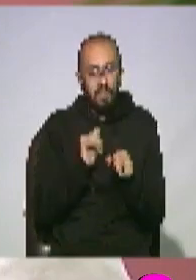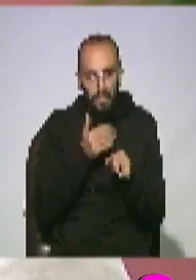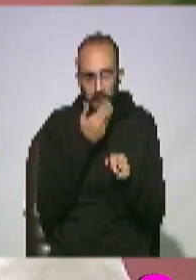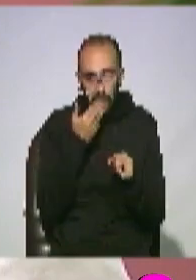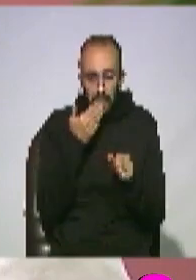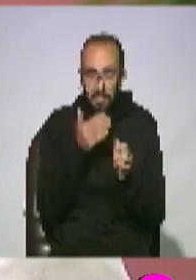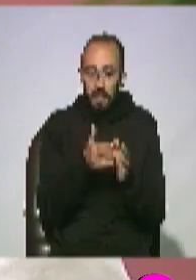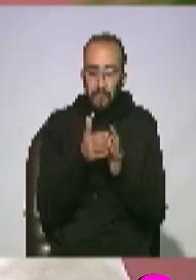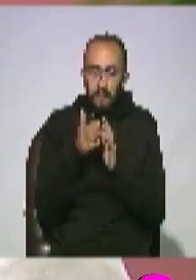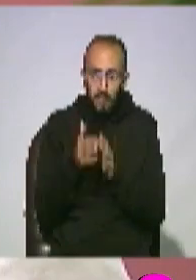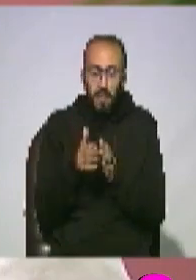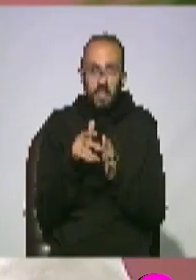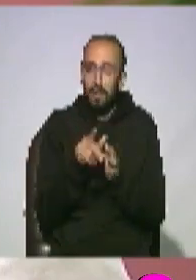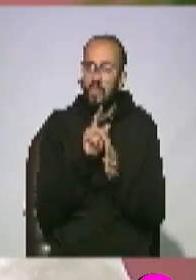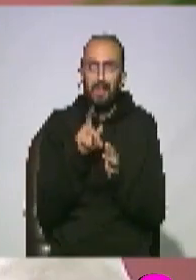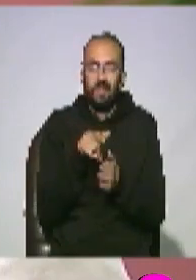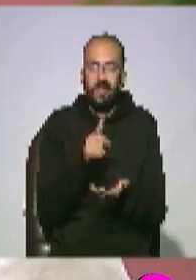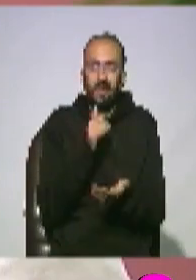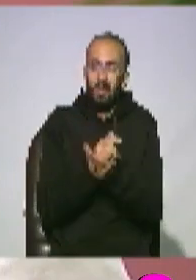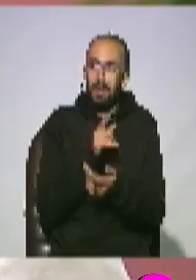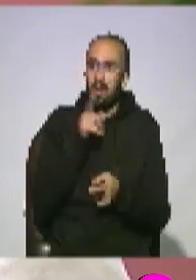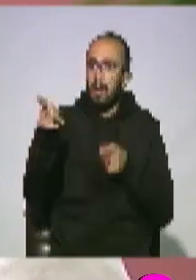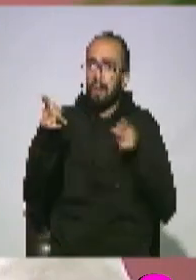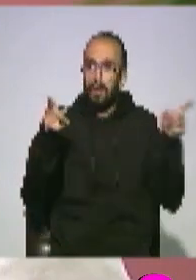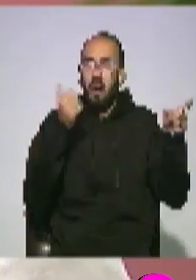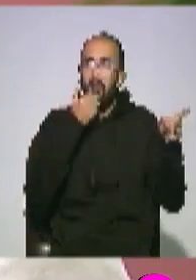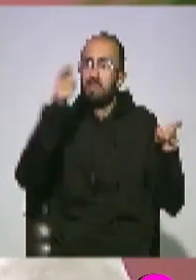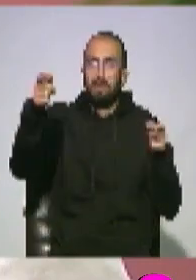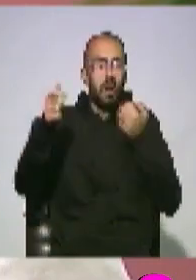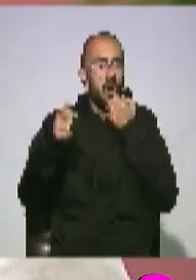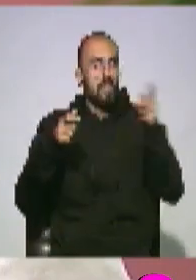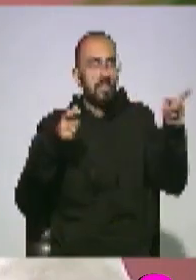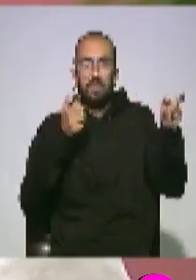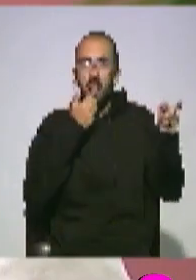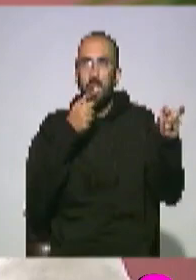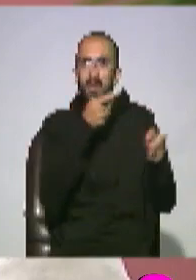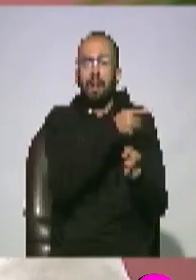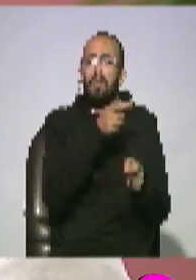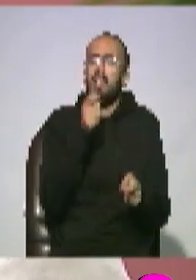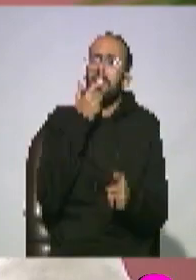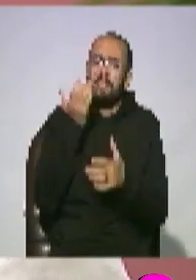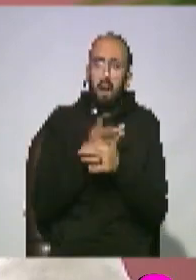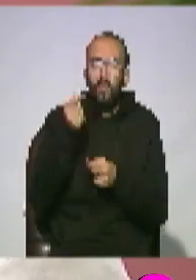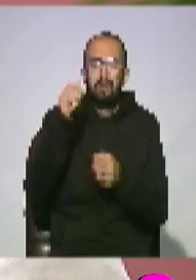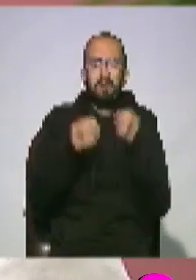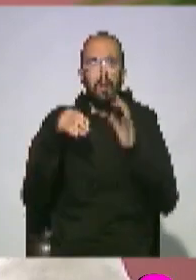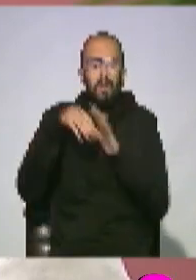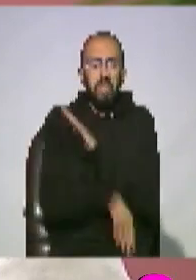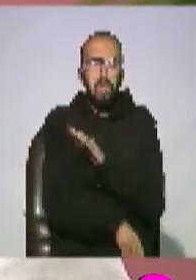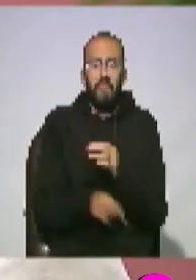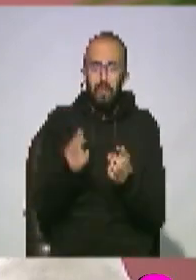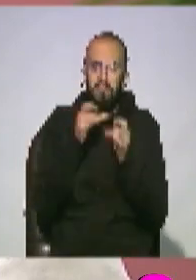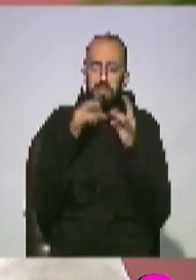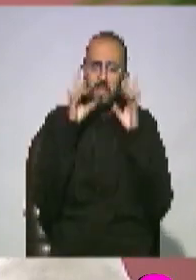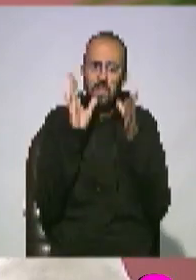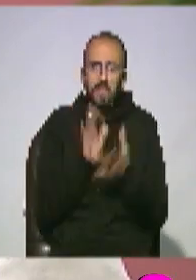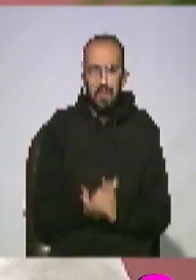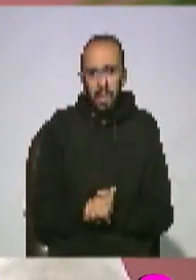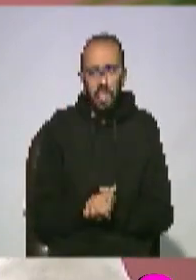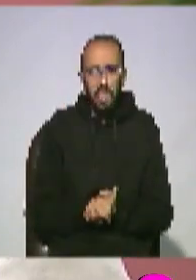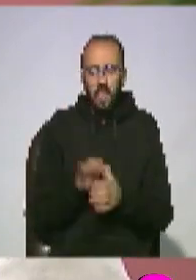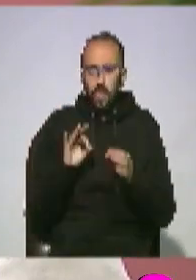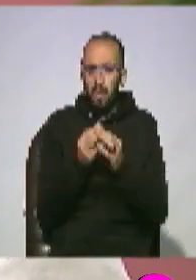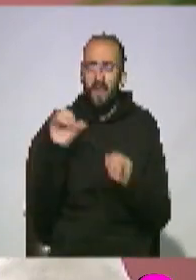هو كله بيلقي المسؤولية على الآخرين. بقى في اتهام أن الاقتصاد هو اللي سبب التأخر الأسري